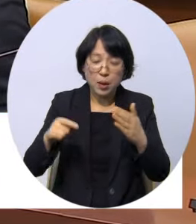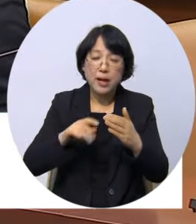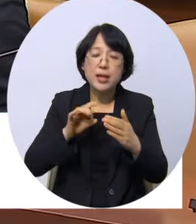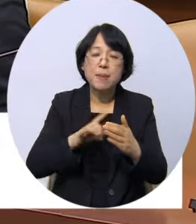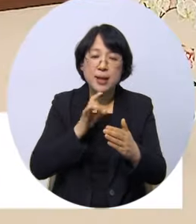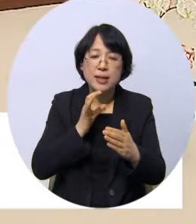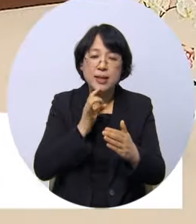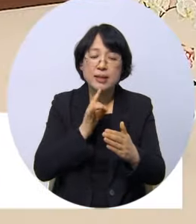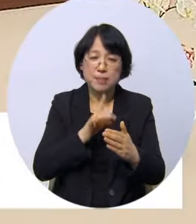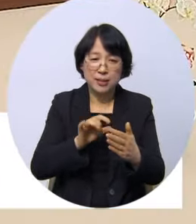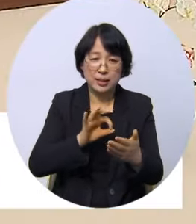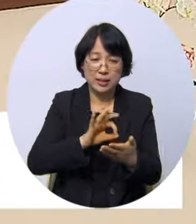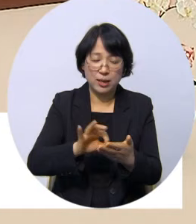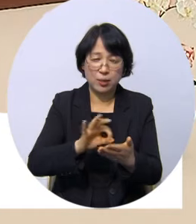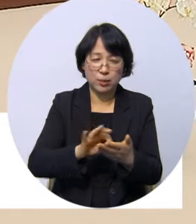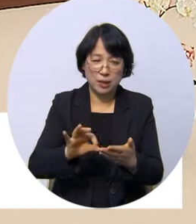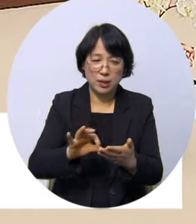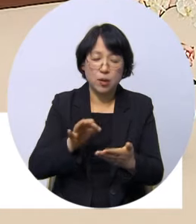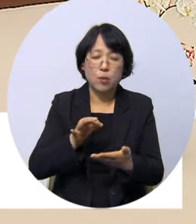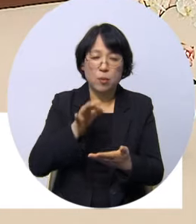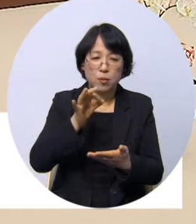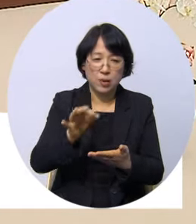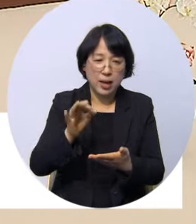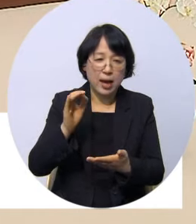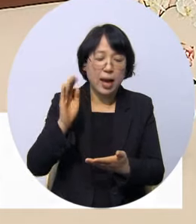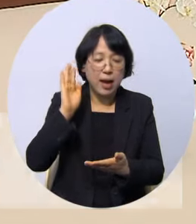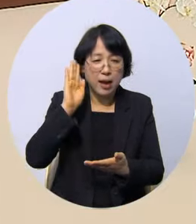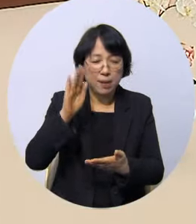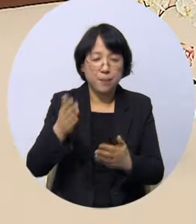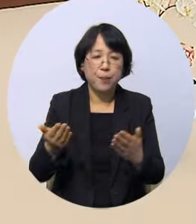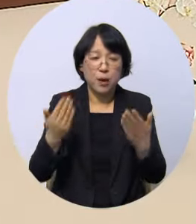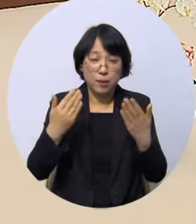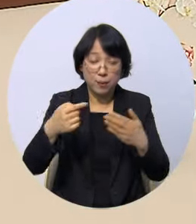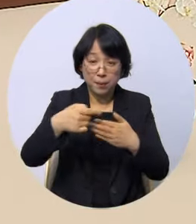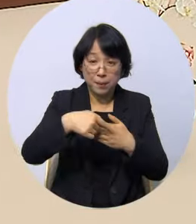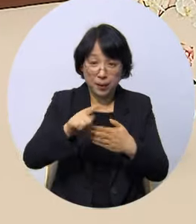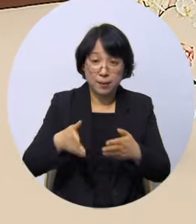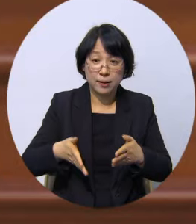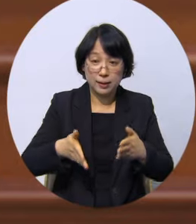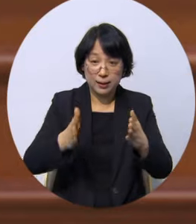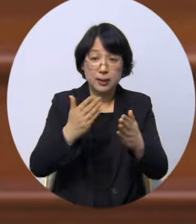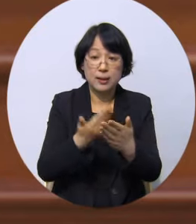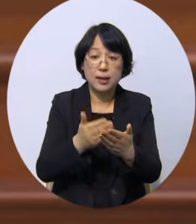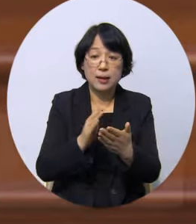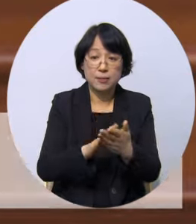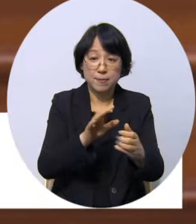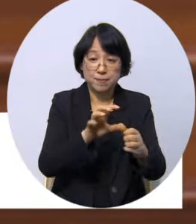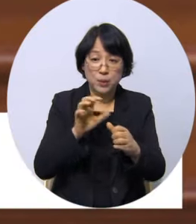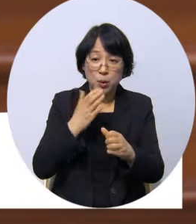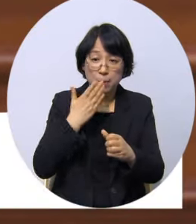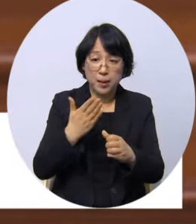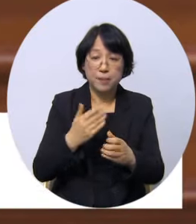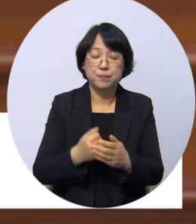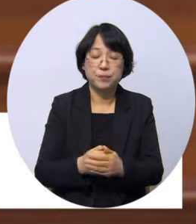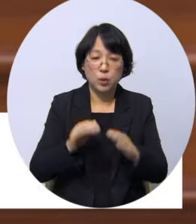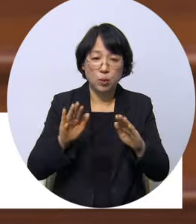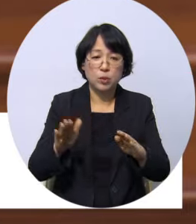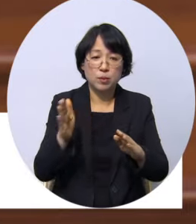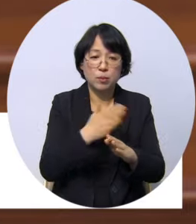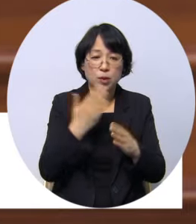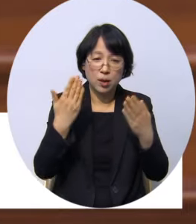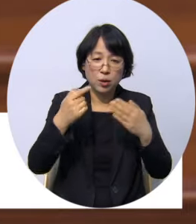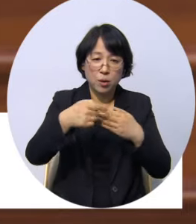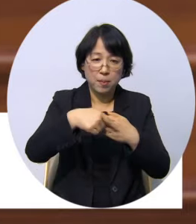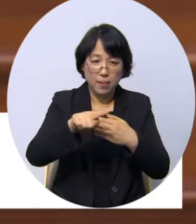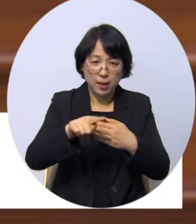특별 교부금이 앞으론 학교 통로 개선까지 쓸 수 있도록 바뀝니다 원래부터 학교 통로